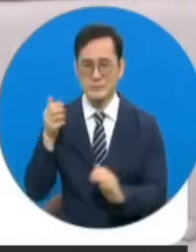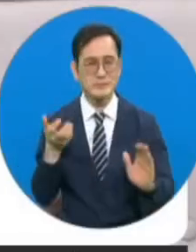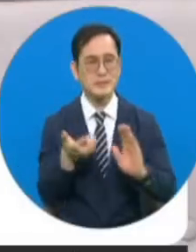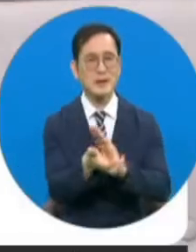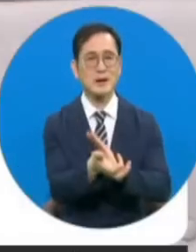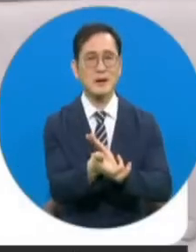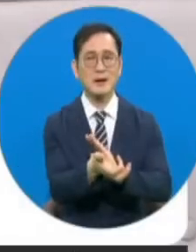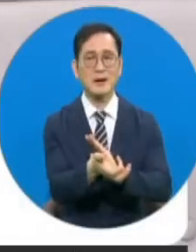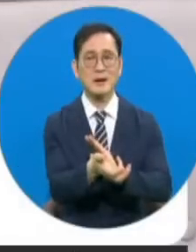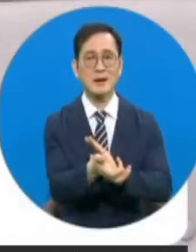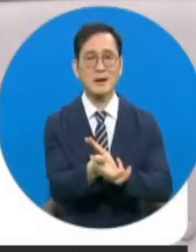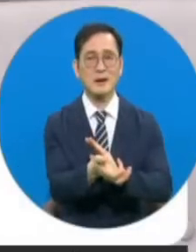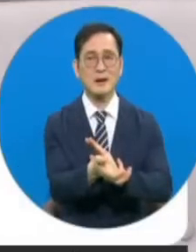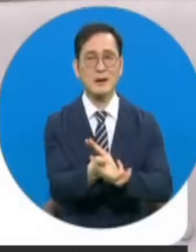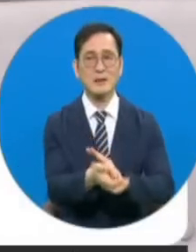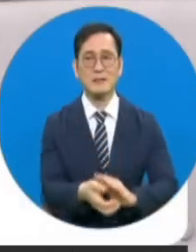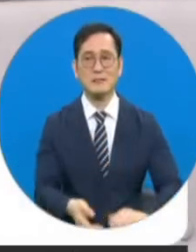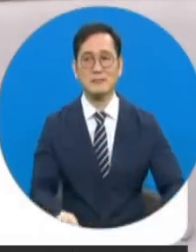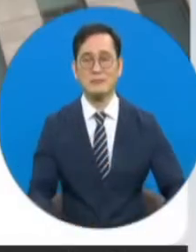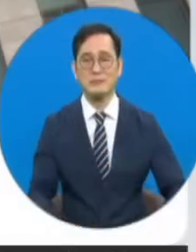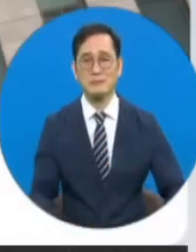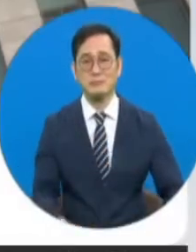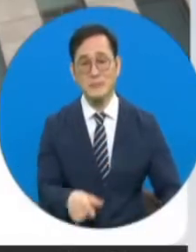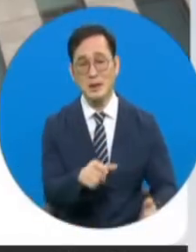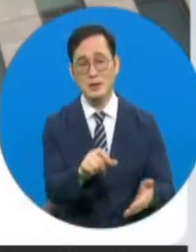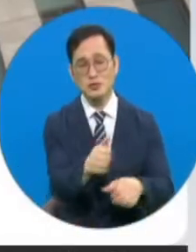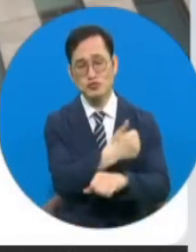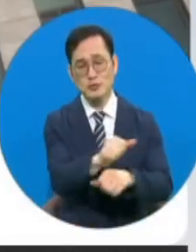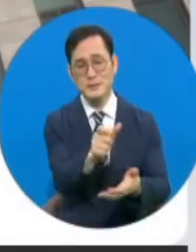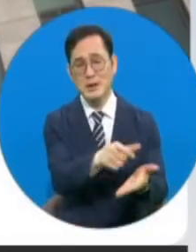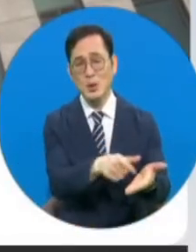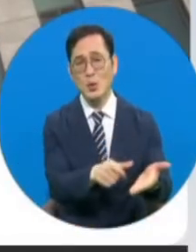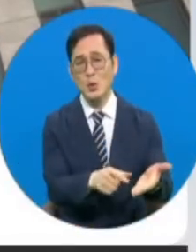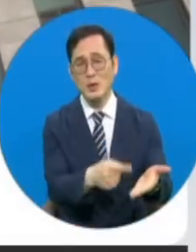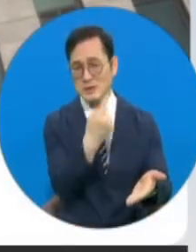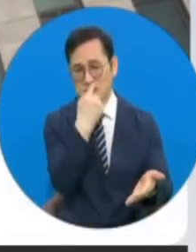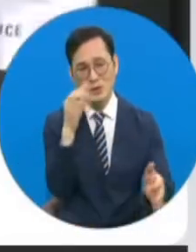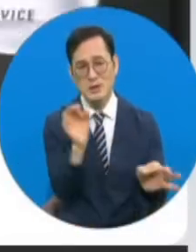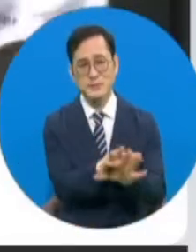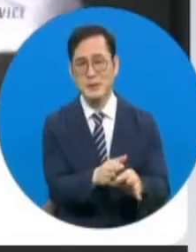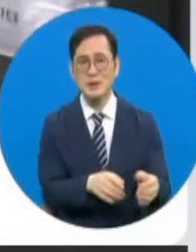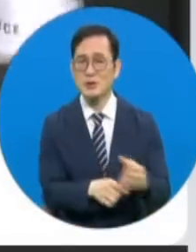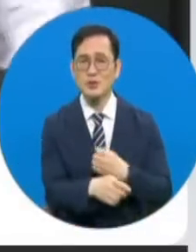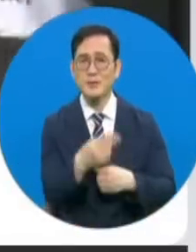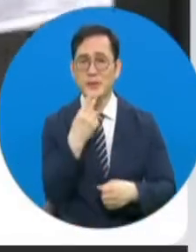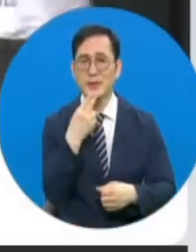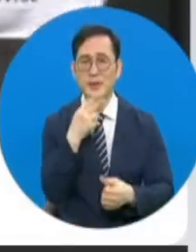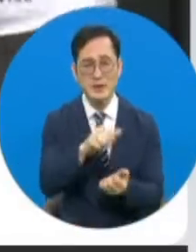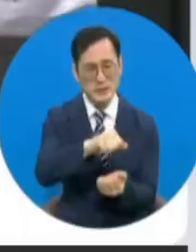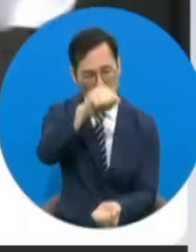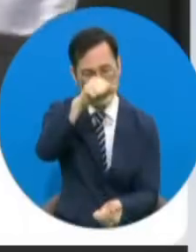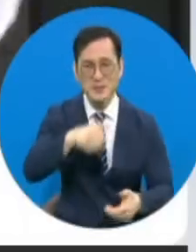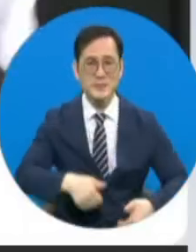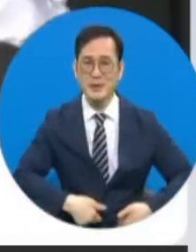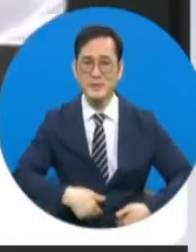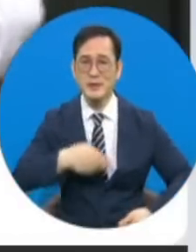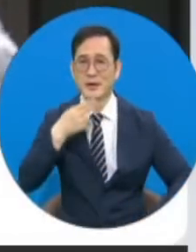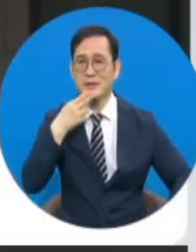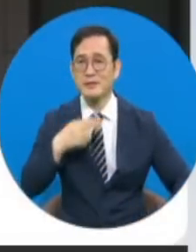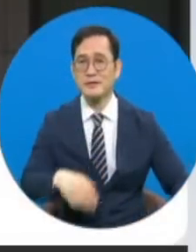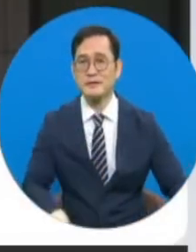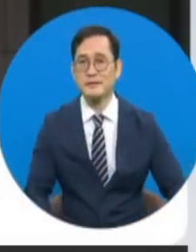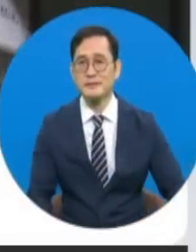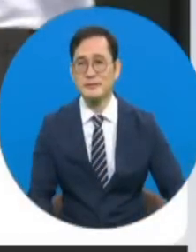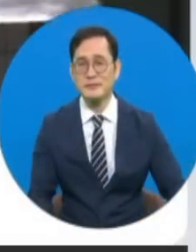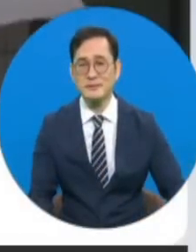이걸 증거를 인멸할 수 있으니까 그렇지만 출입 기록은 증거인멸 가능성이 없잖아요 아 이건 압생 영장 사항은 아니다 아니